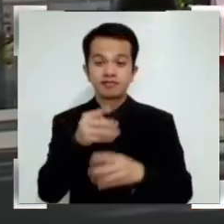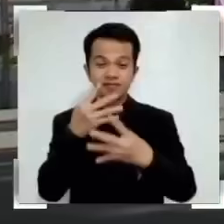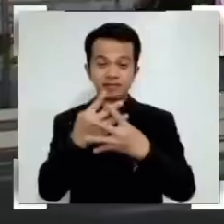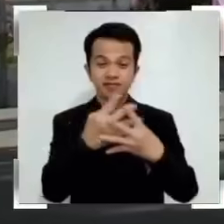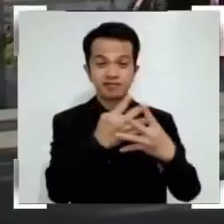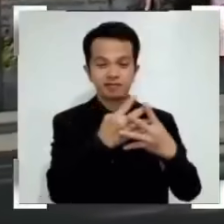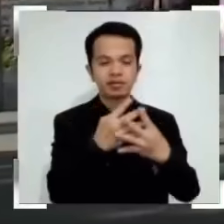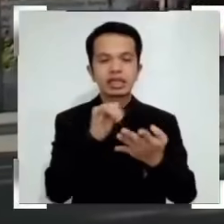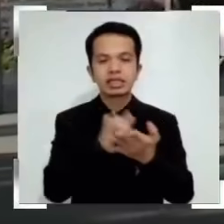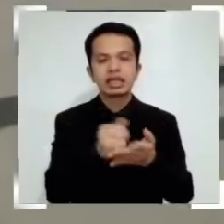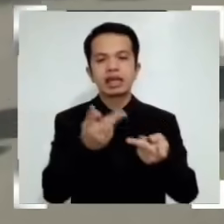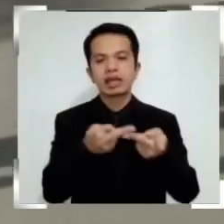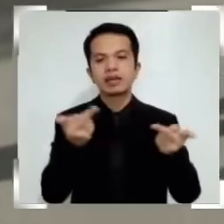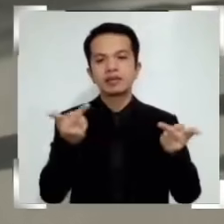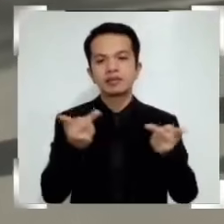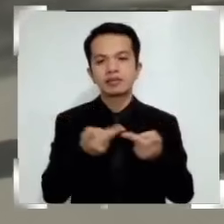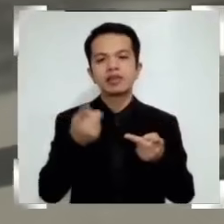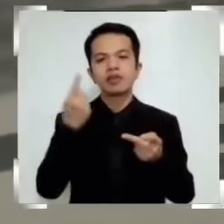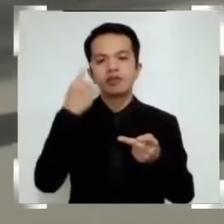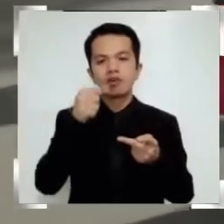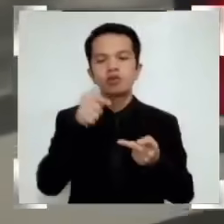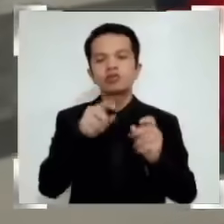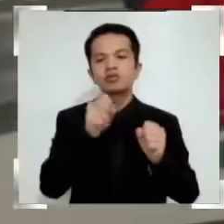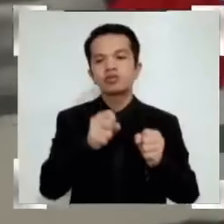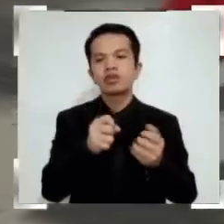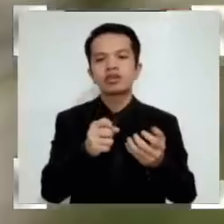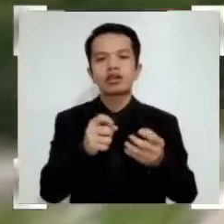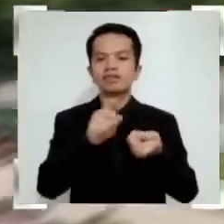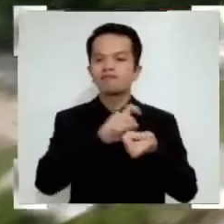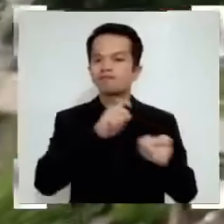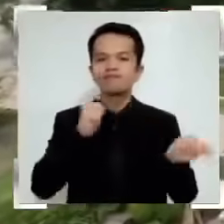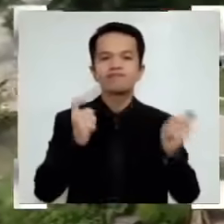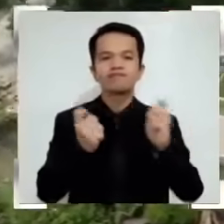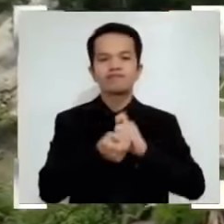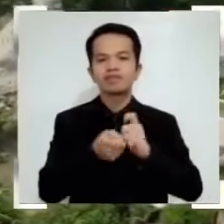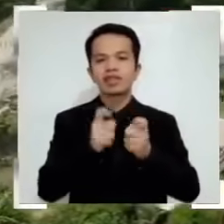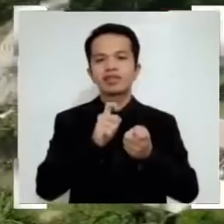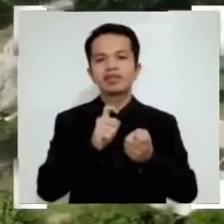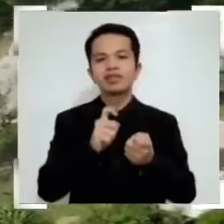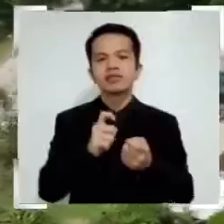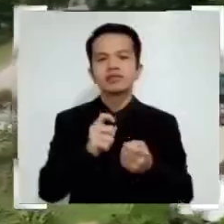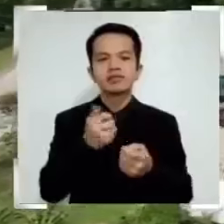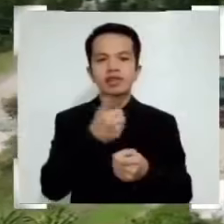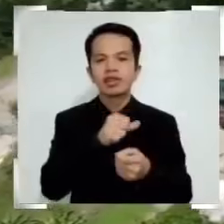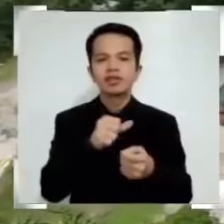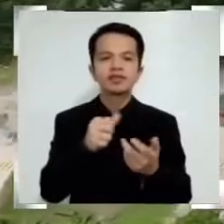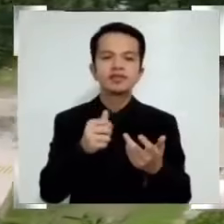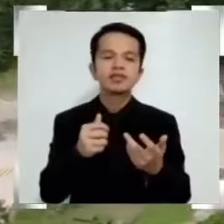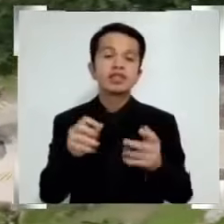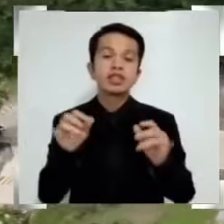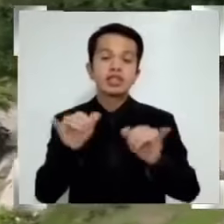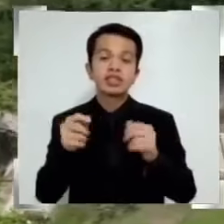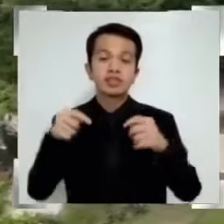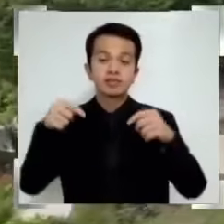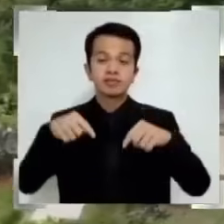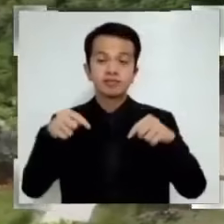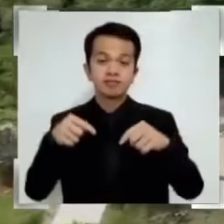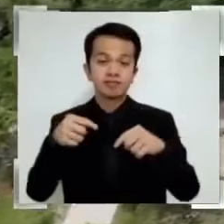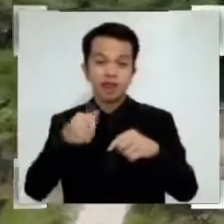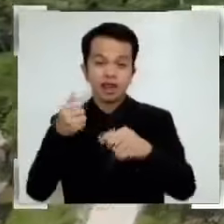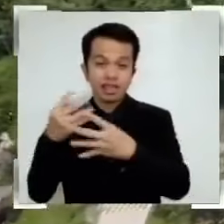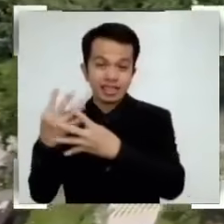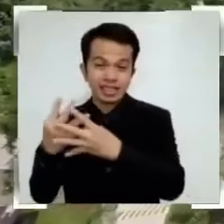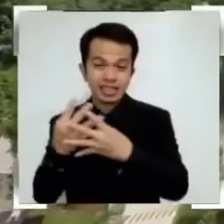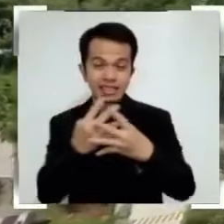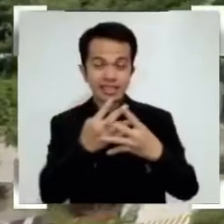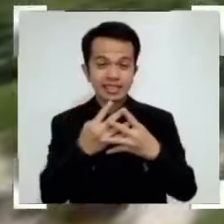para ma-rehabilitate o magbagong buhay sila. Gaya ng ilang minimum inmates sa Iwahig Prison and Penal Farm sa